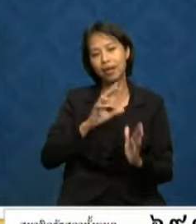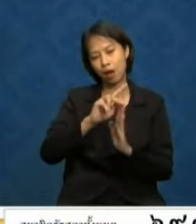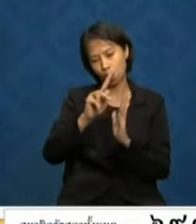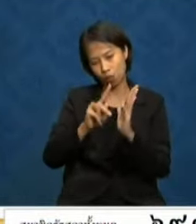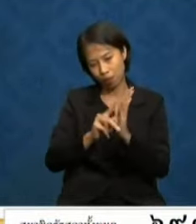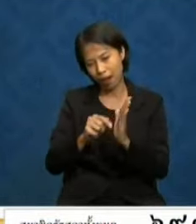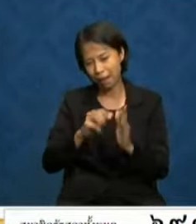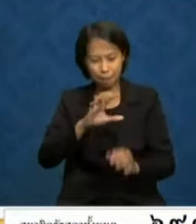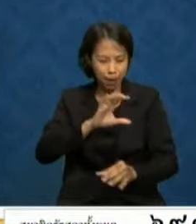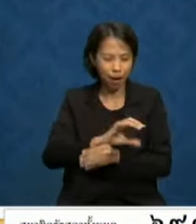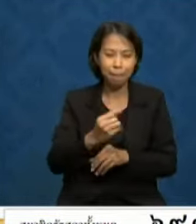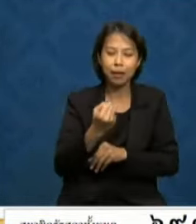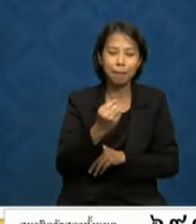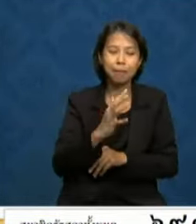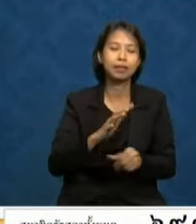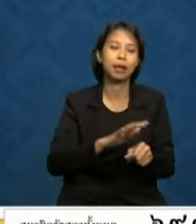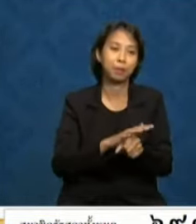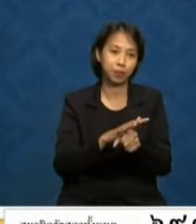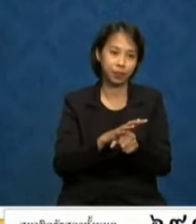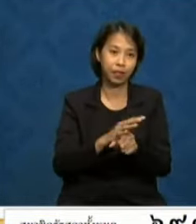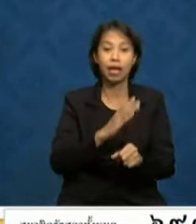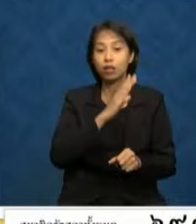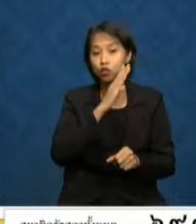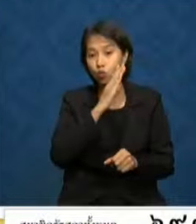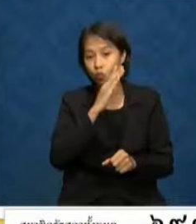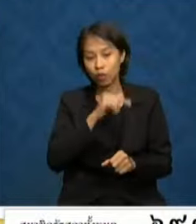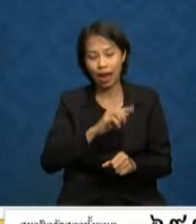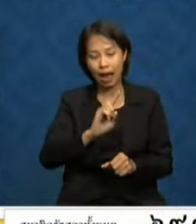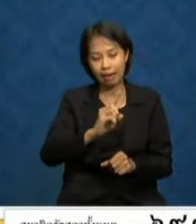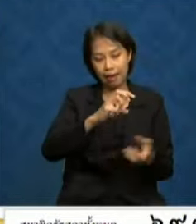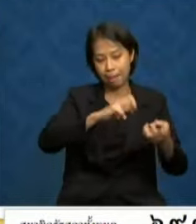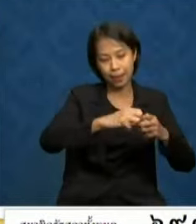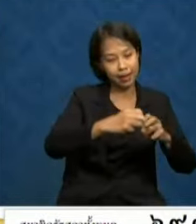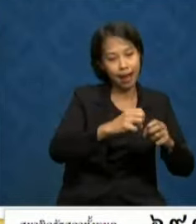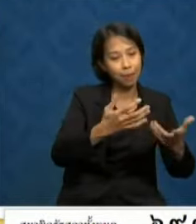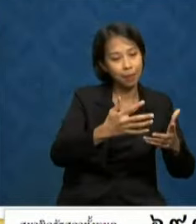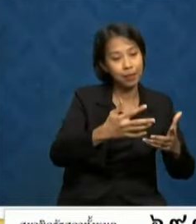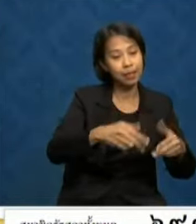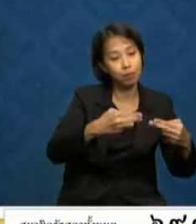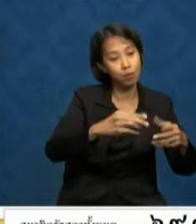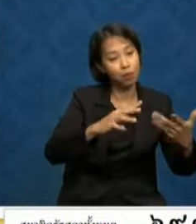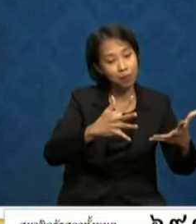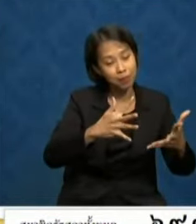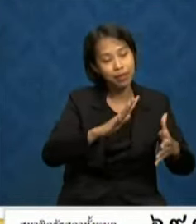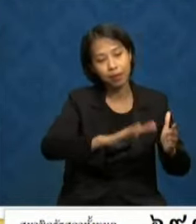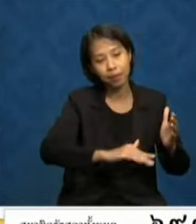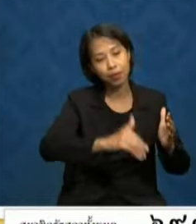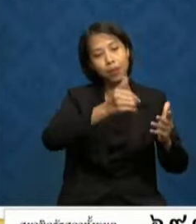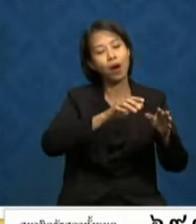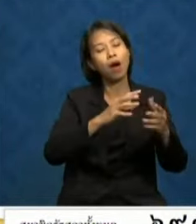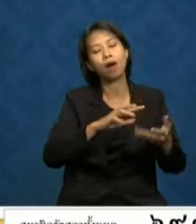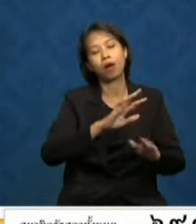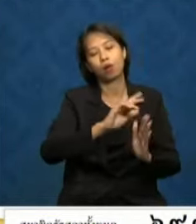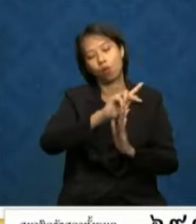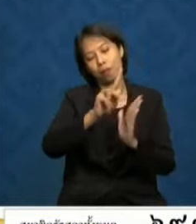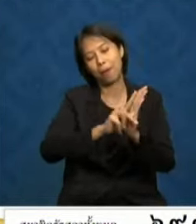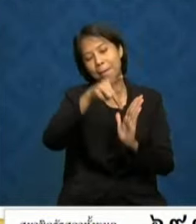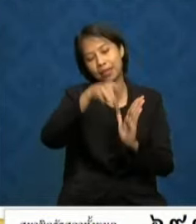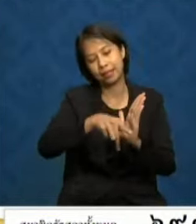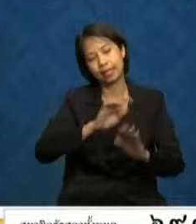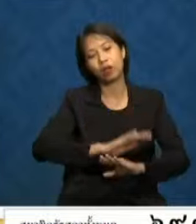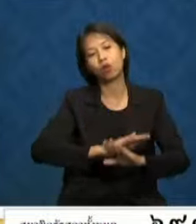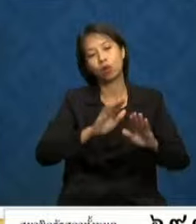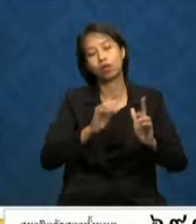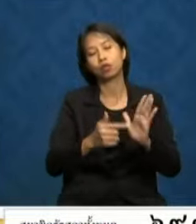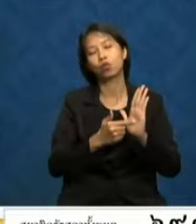างได้สัดส่วนนะคะโดยเฉพาะพื้นที่ที่มีสถานการณ์ดีขึ้นแล้วนะคะโดยได้มีการลดไปแล้วถึง9อำเภอนะคะเช่นอำเภอเบ